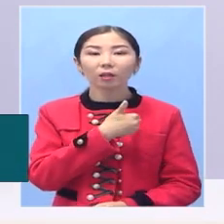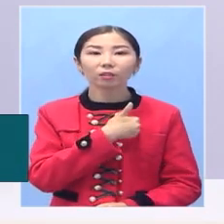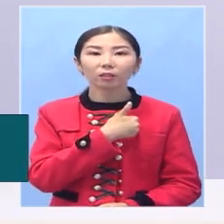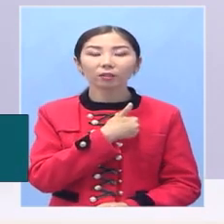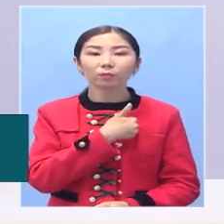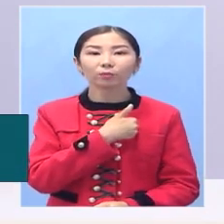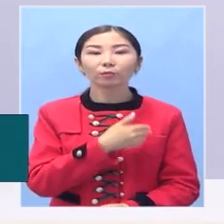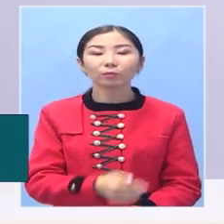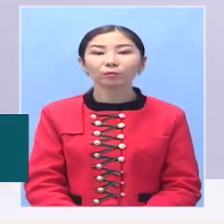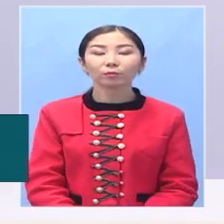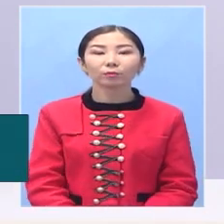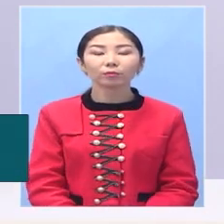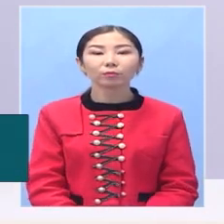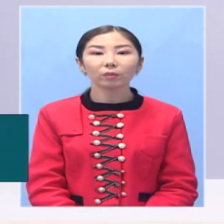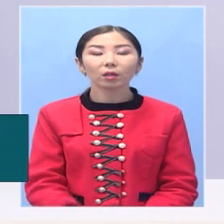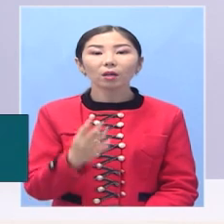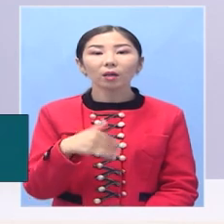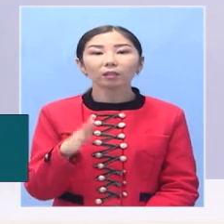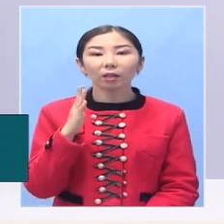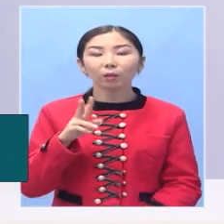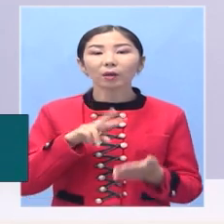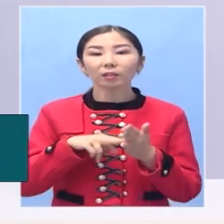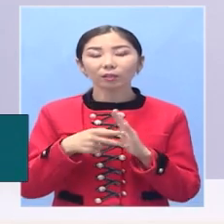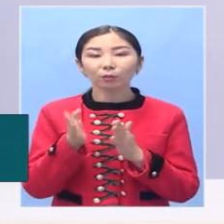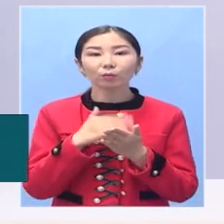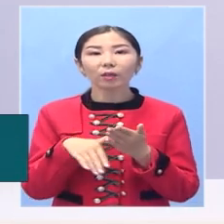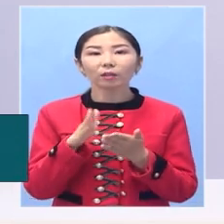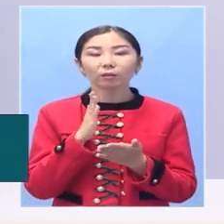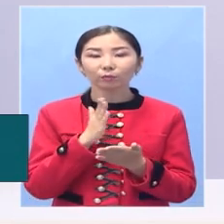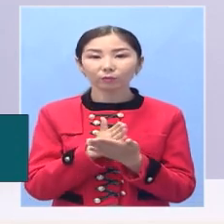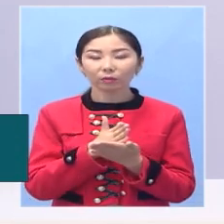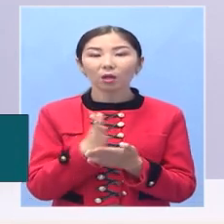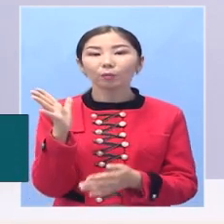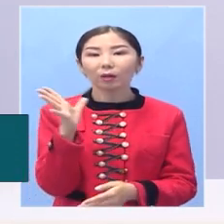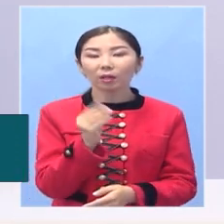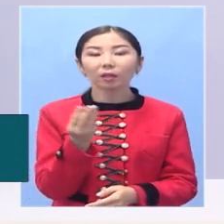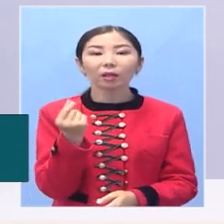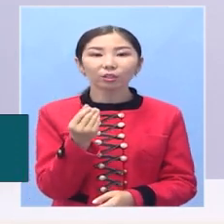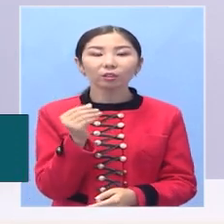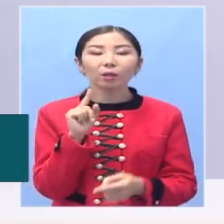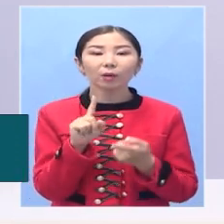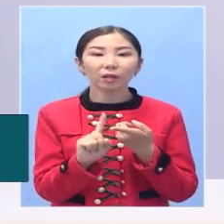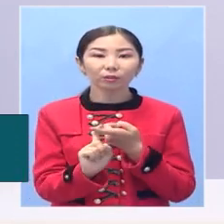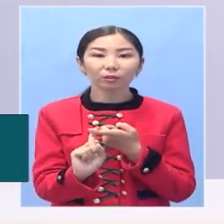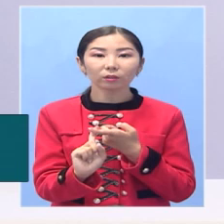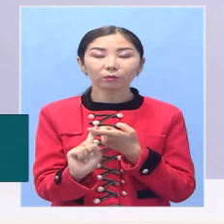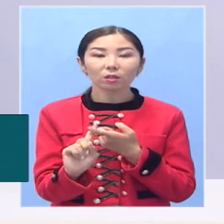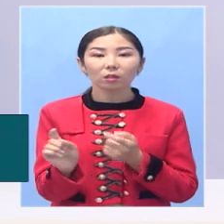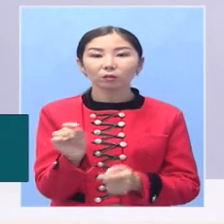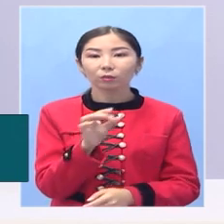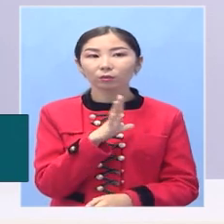Көп жерлерге тағы да алдағы мақсатымыз бар. Барлығы сол қаражатқа келіп тіреледі.